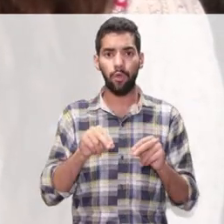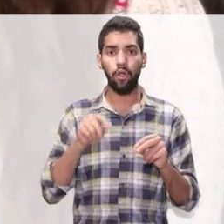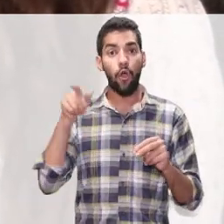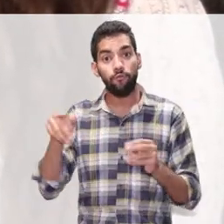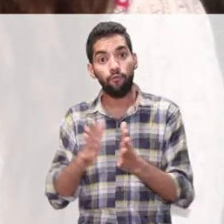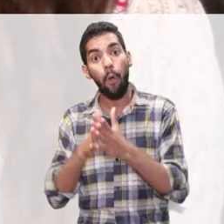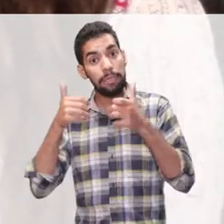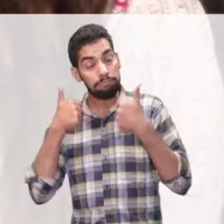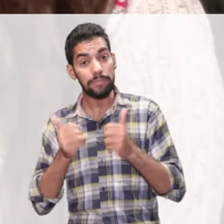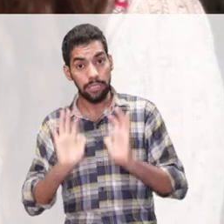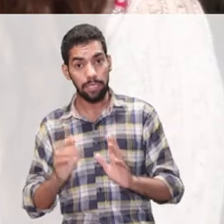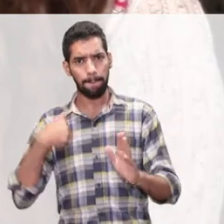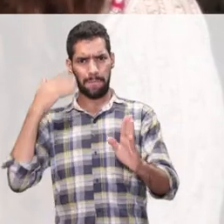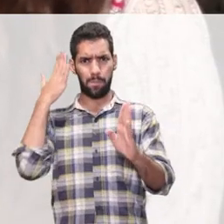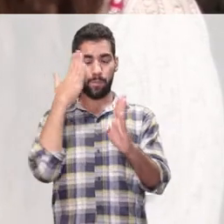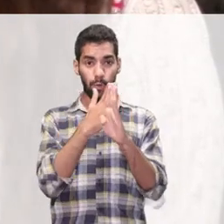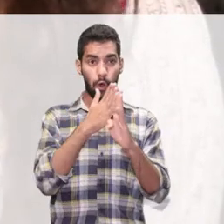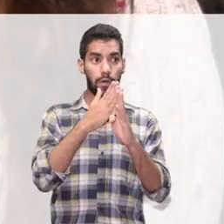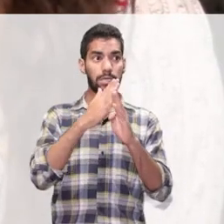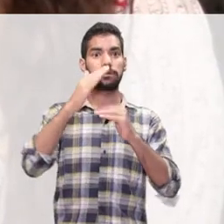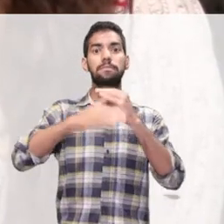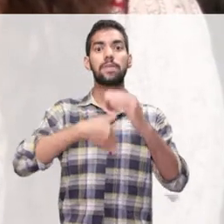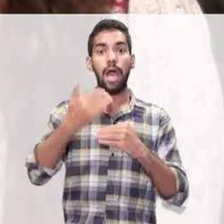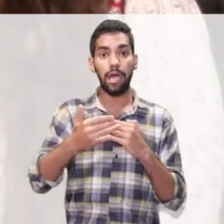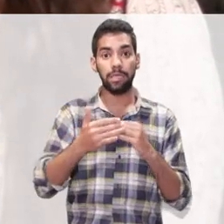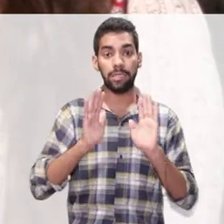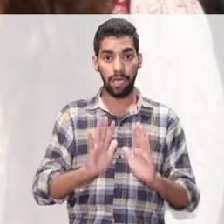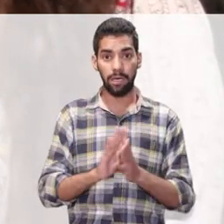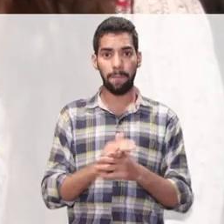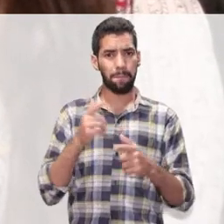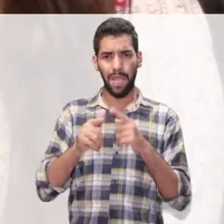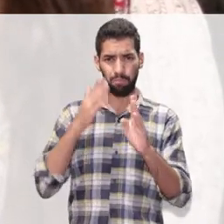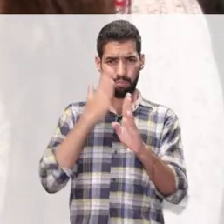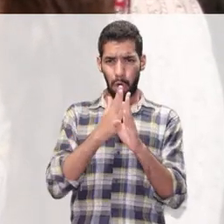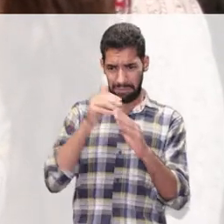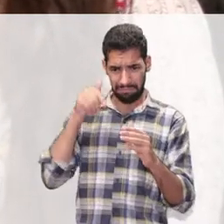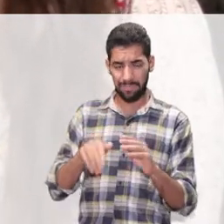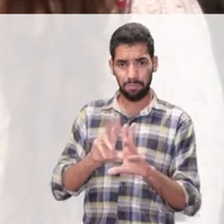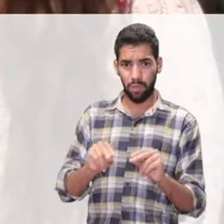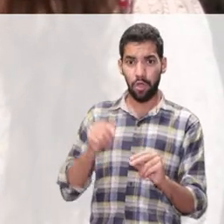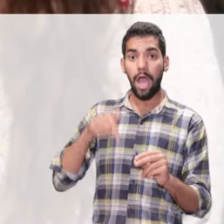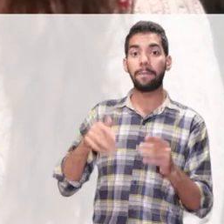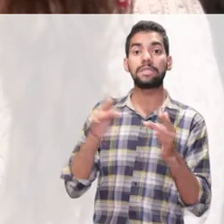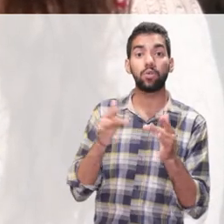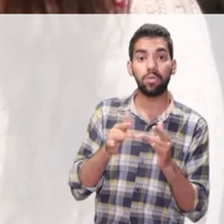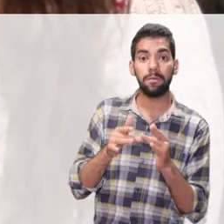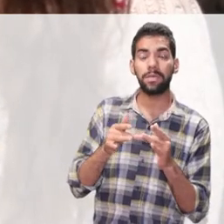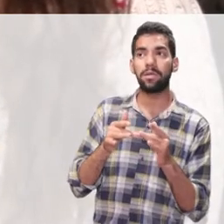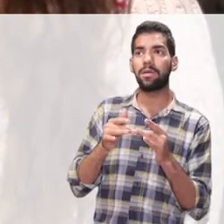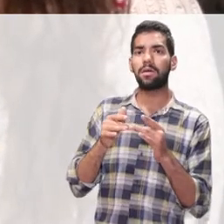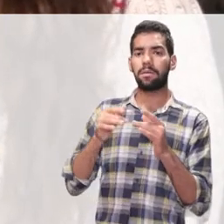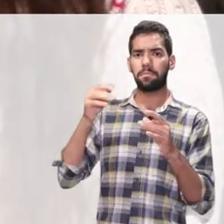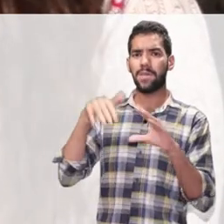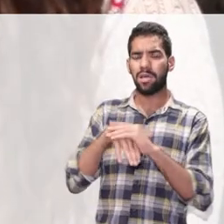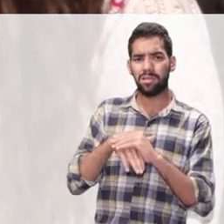डिफिकल्ट फॉक्स ऑन वो ट्यूसडे टू इंसटिड आफ 800 अभी इस वक्त हम कौन पोजीशन भी नहीं कर सकते हैं 5 मिनट